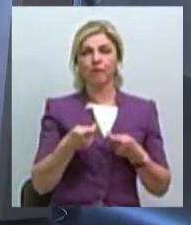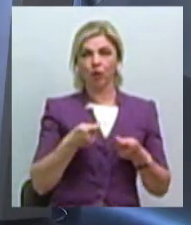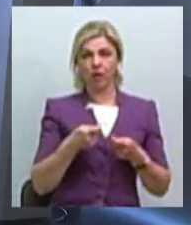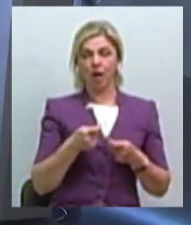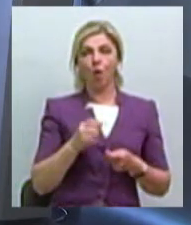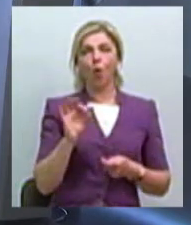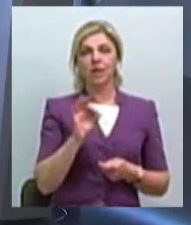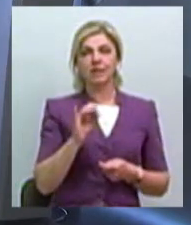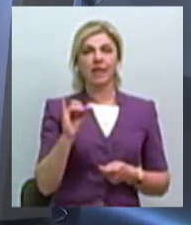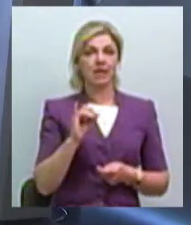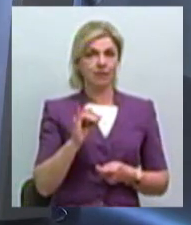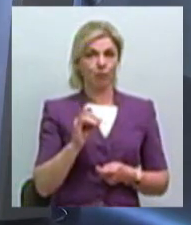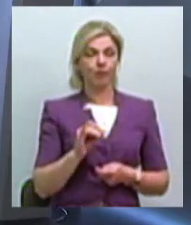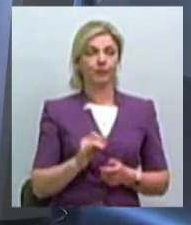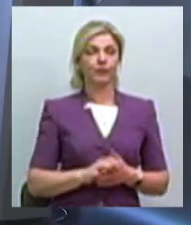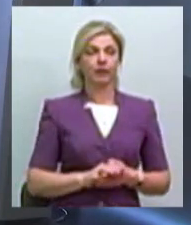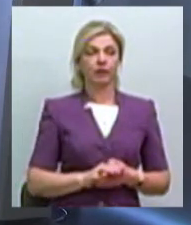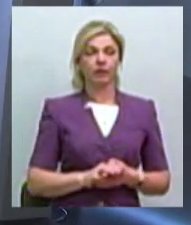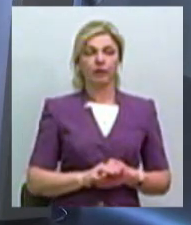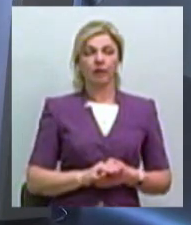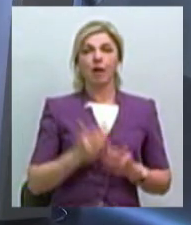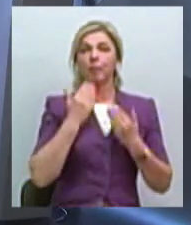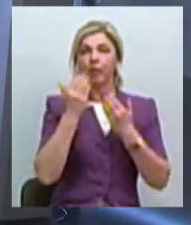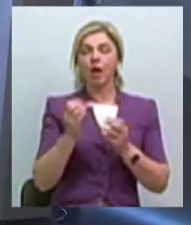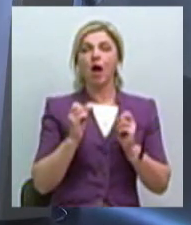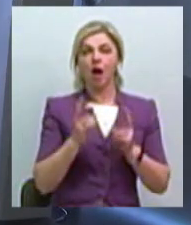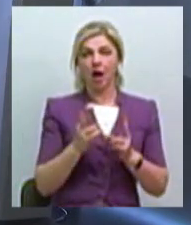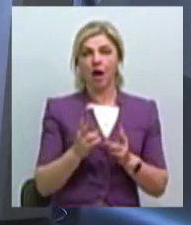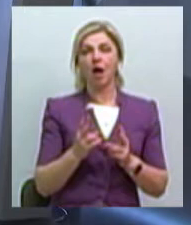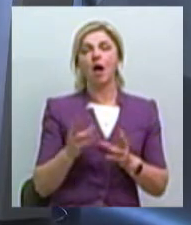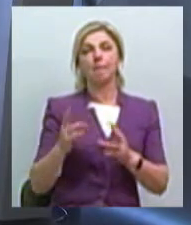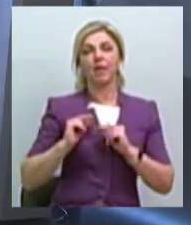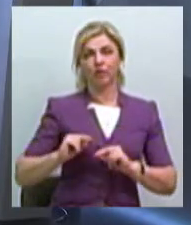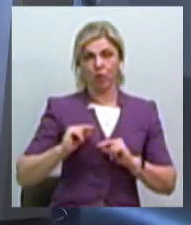Ісипом. Як міжмуніципальне